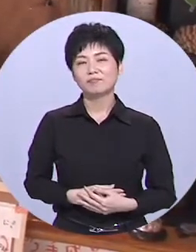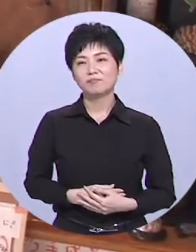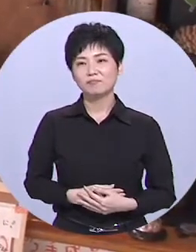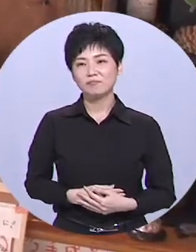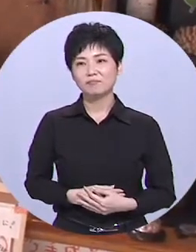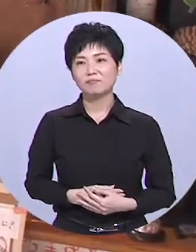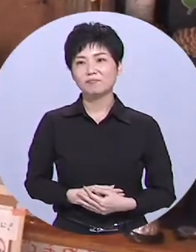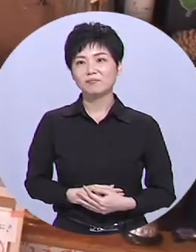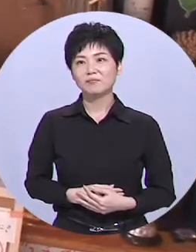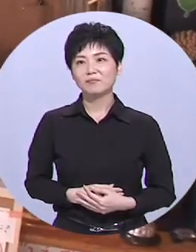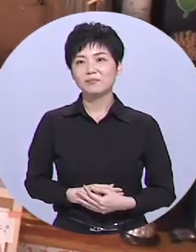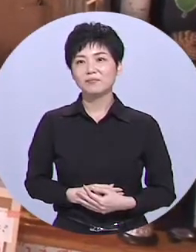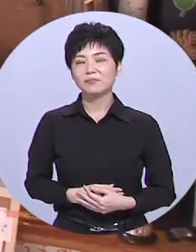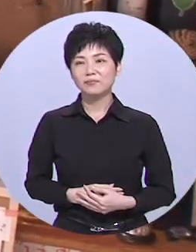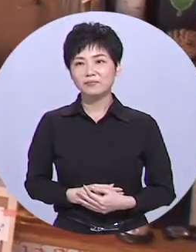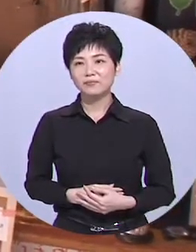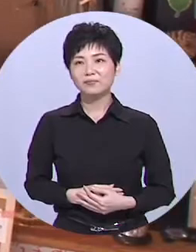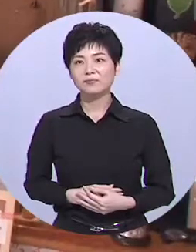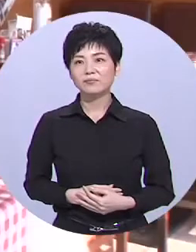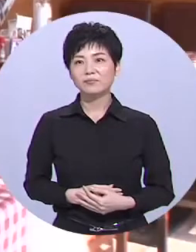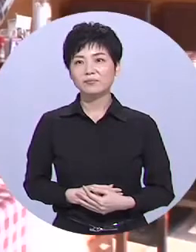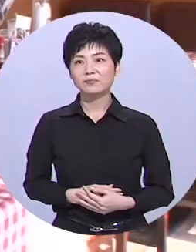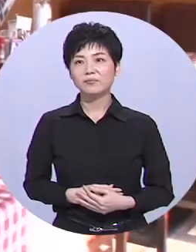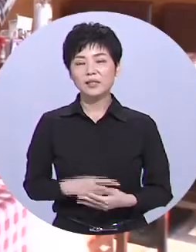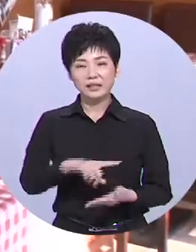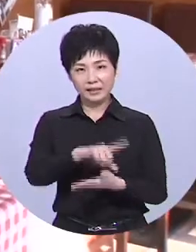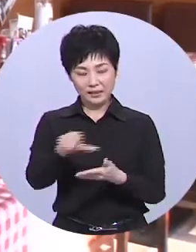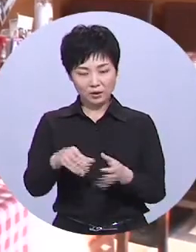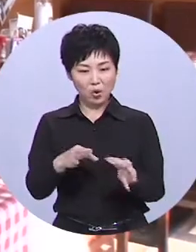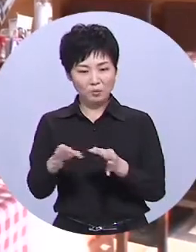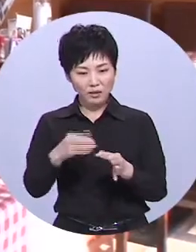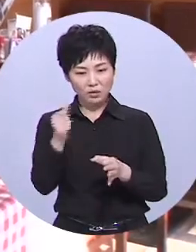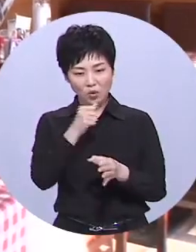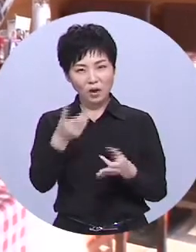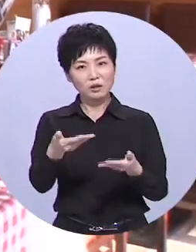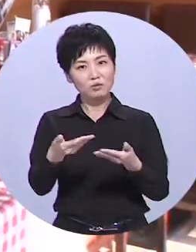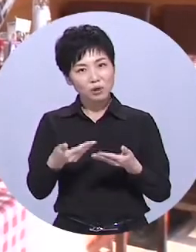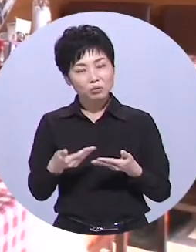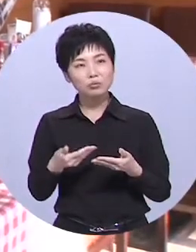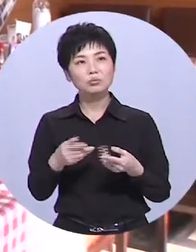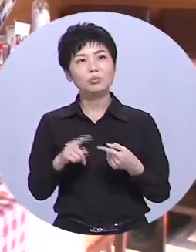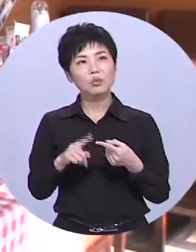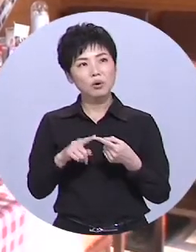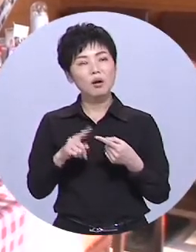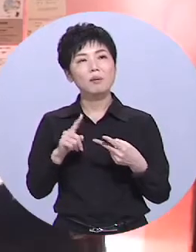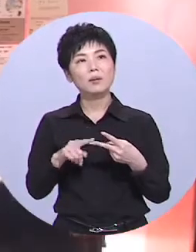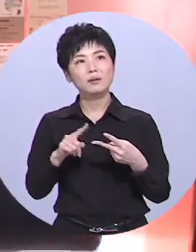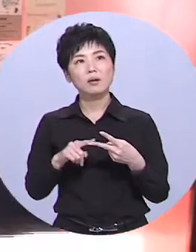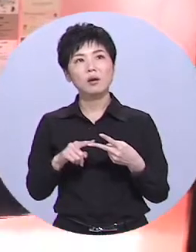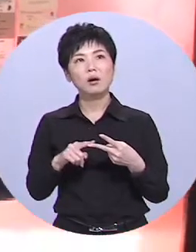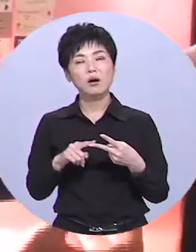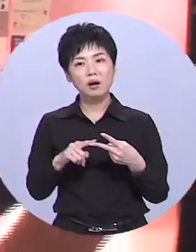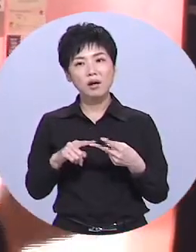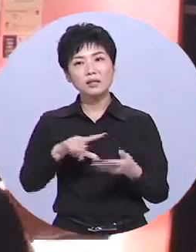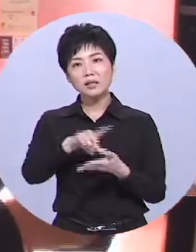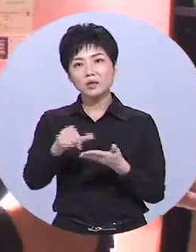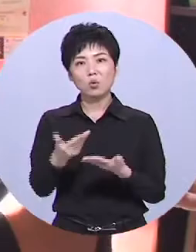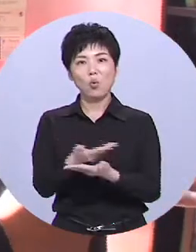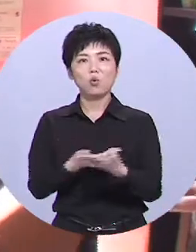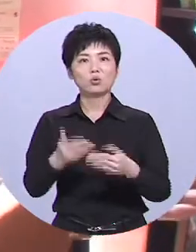。 地元のお店を教えてくれたりしたこともありますし、地域